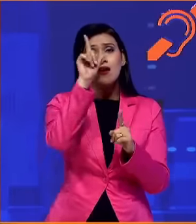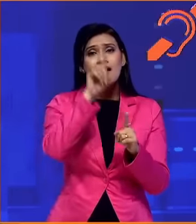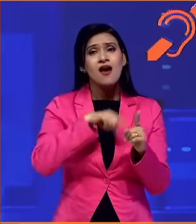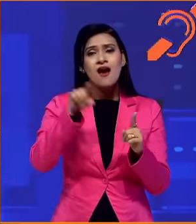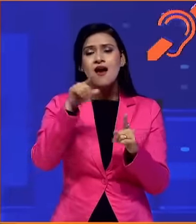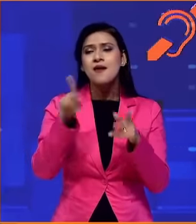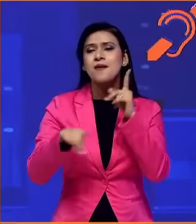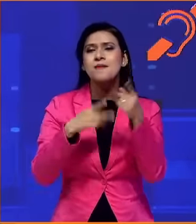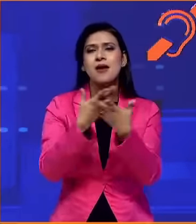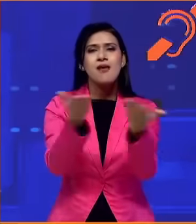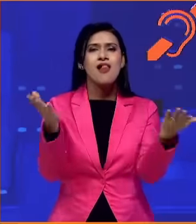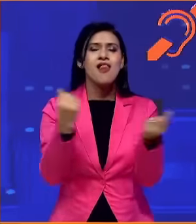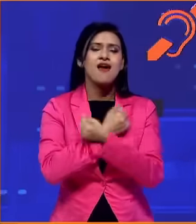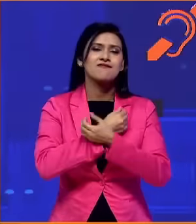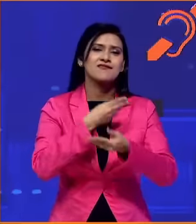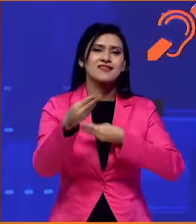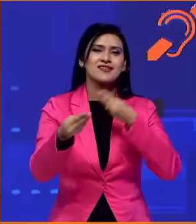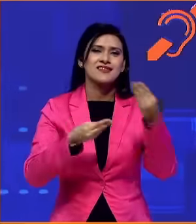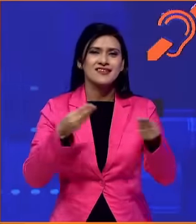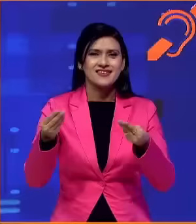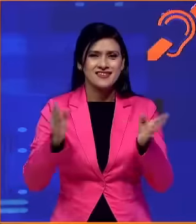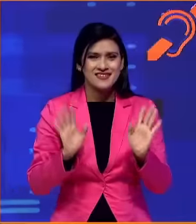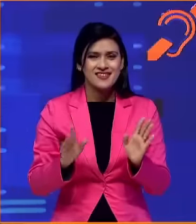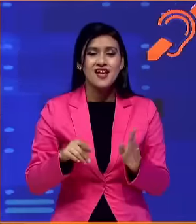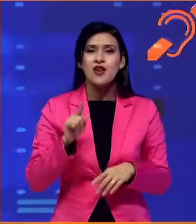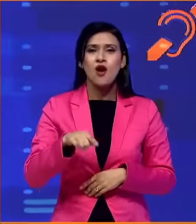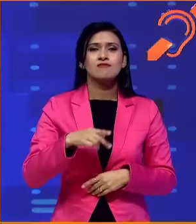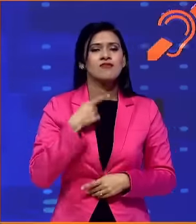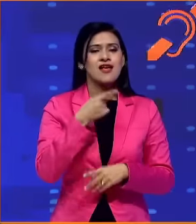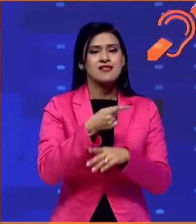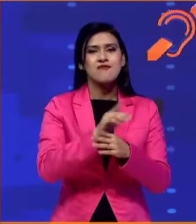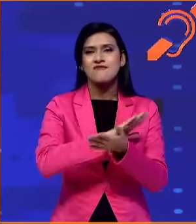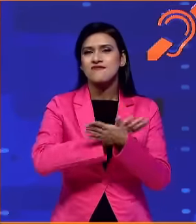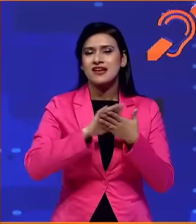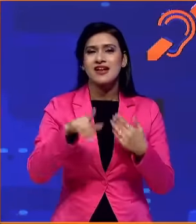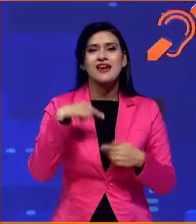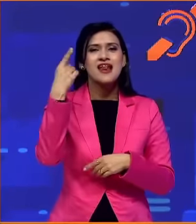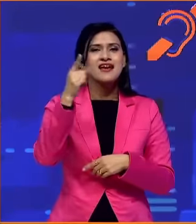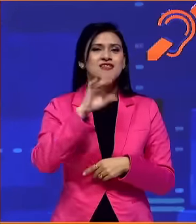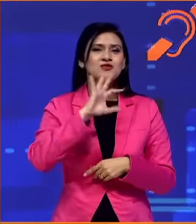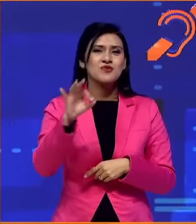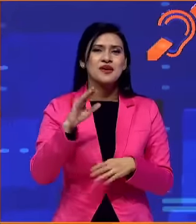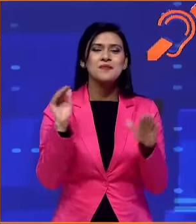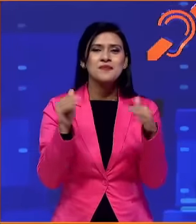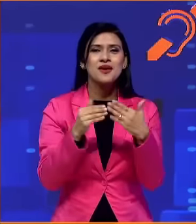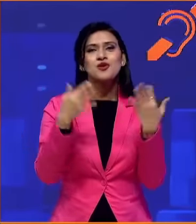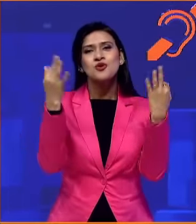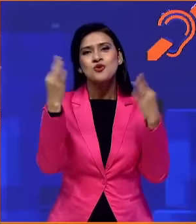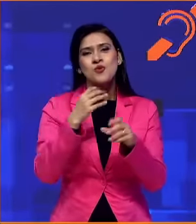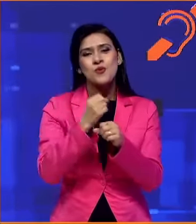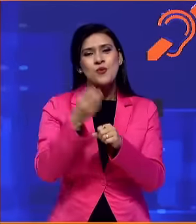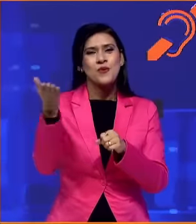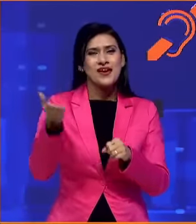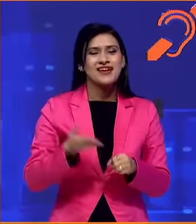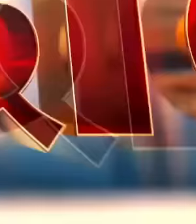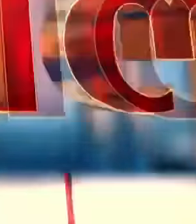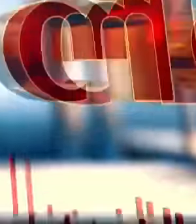इसदेशकीजनताकाप्यारपातारहे। आजकीसुनवाईयहींसमाप्तहोतीहै।हम अगलेसप्ताहएकनएव्यक्तित्वकेसाथआपसेमिलेंगे।तबतककेलिए अलविदा।